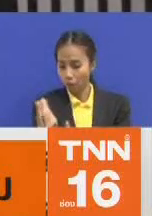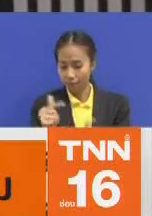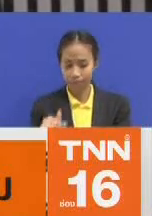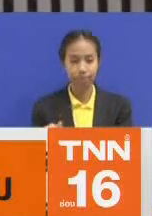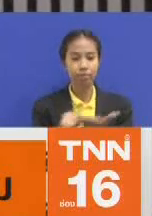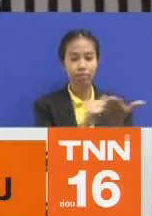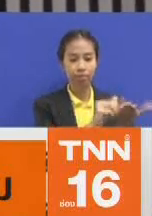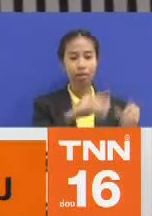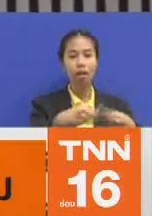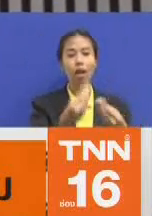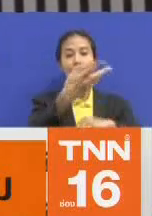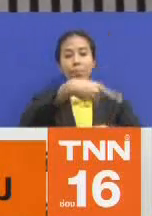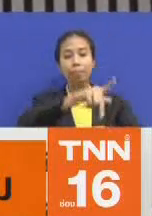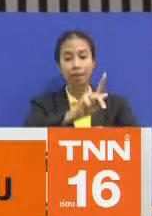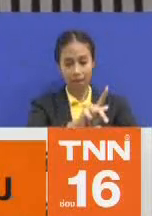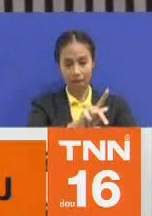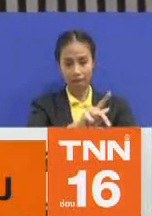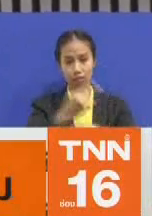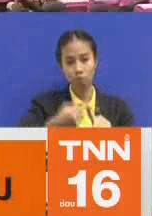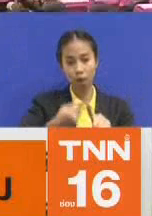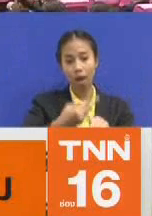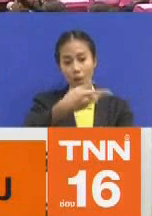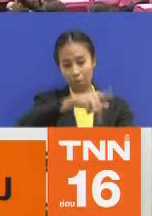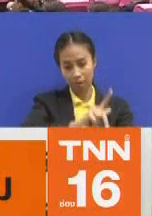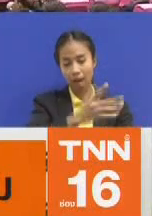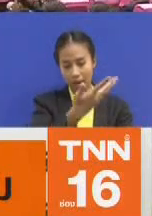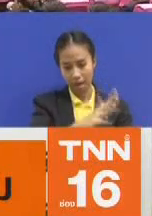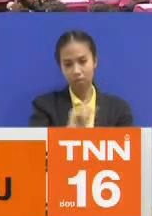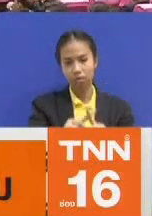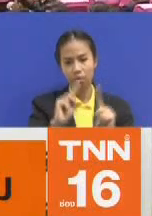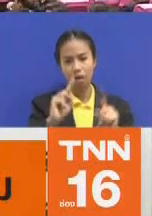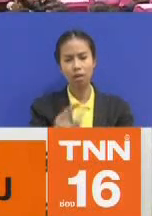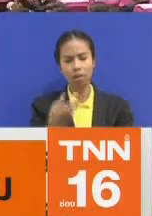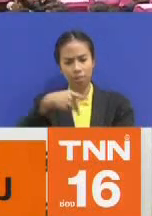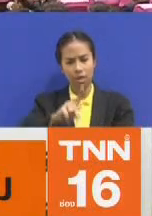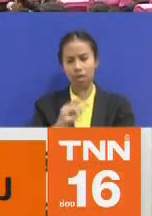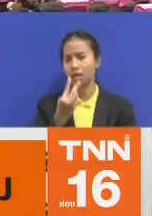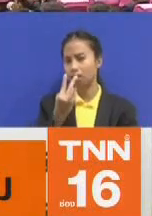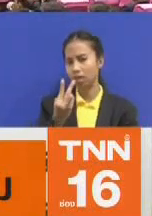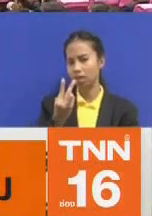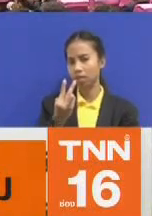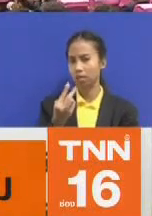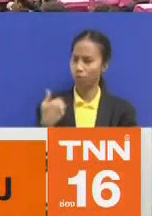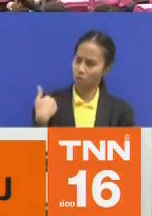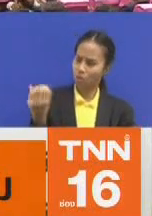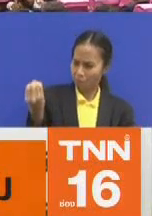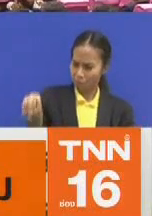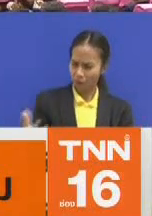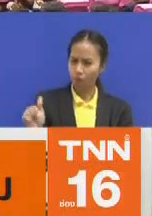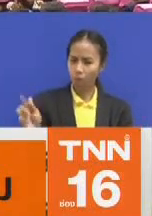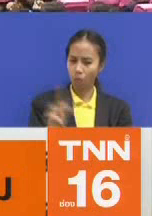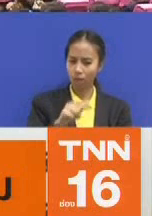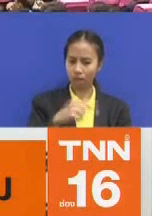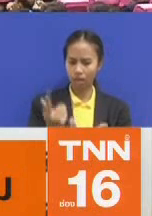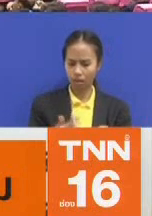ดตามด้วยนะครับว่าส.ส.จากพรรคพลังประชารัฐที่ได้เสนอญัตติให้เลื่อนการพิจารณาเลือกตัวประธานและรองประธ